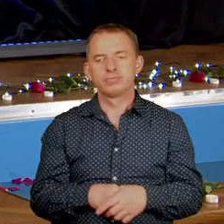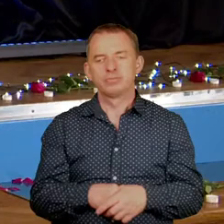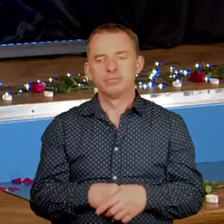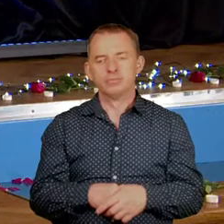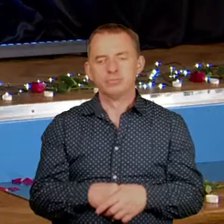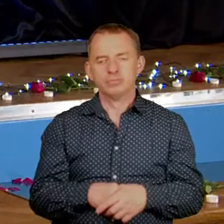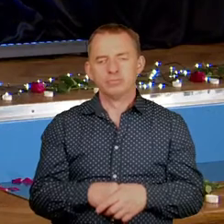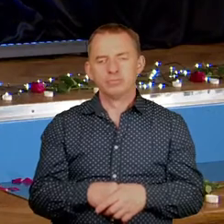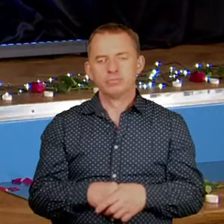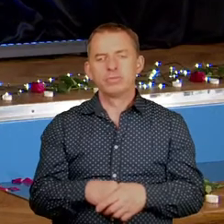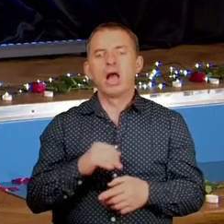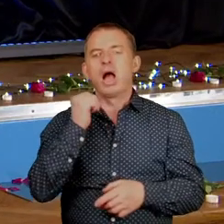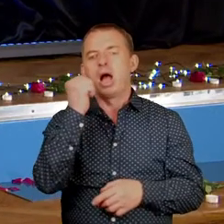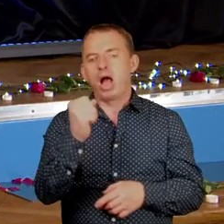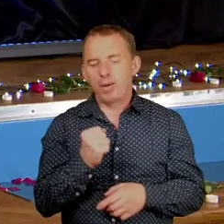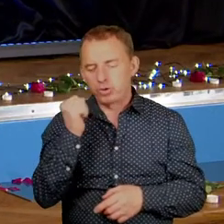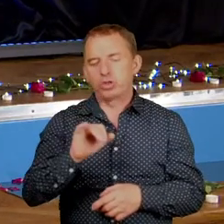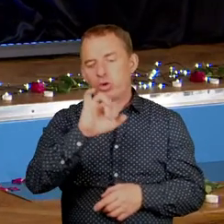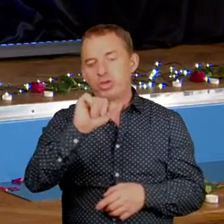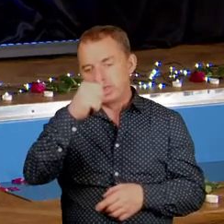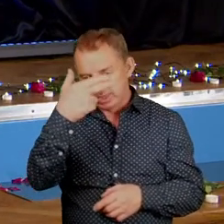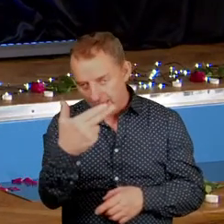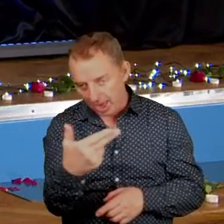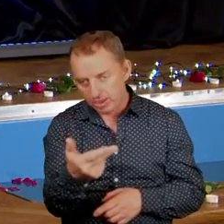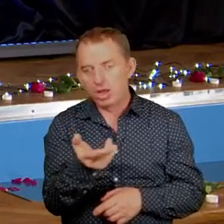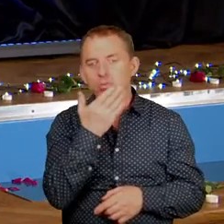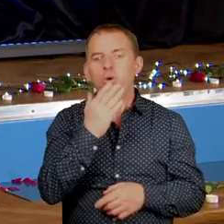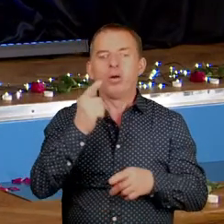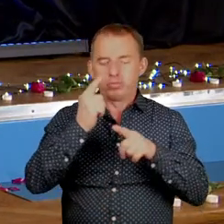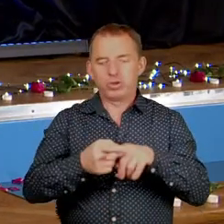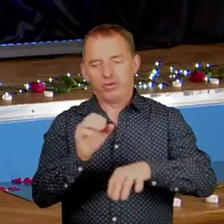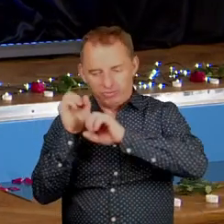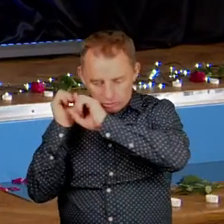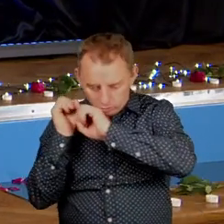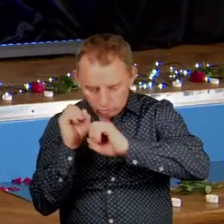burning oil. Apostoła Jana postanowiono wrzucić do takiego